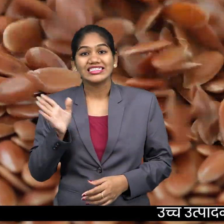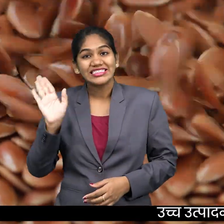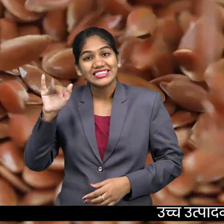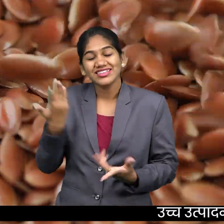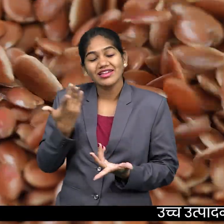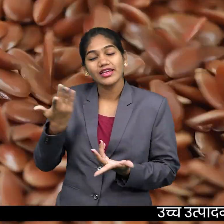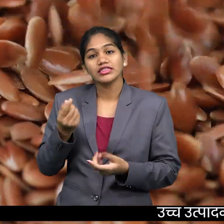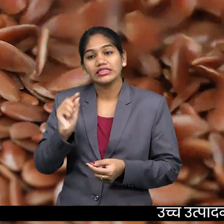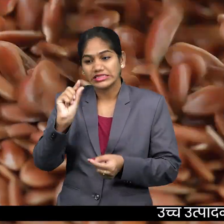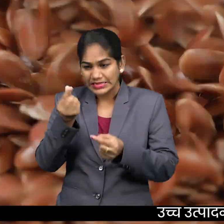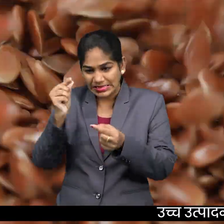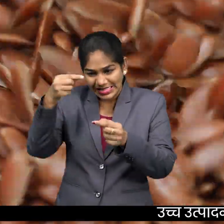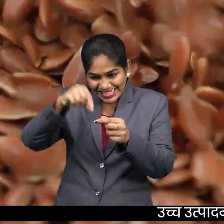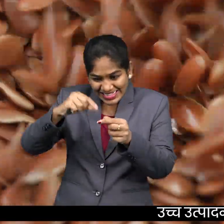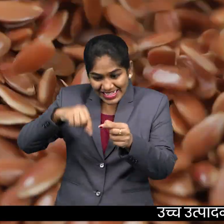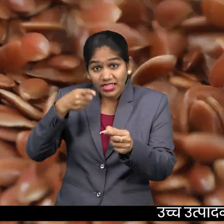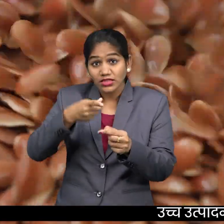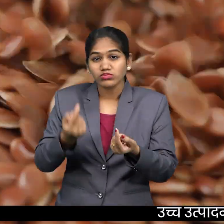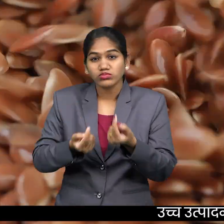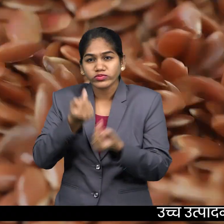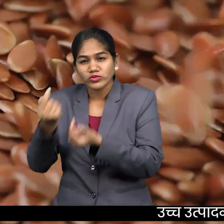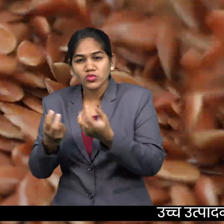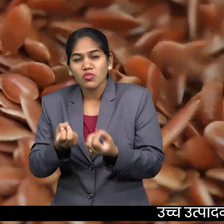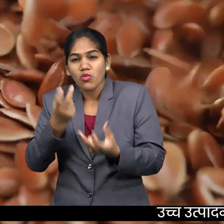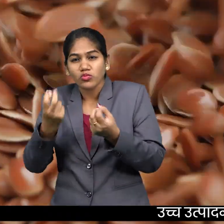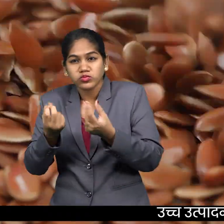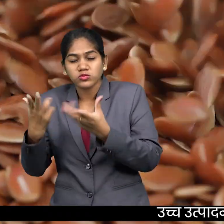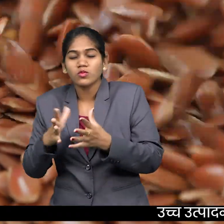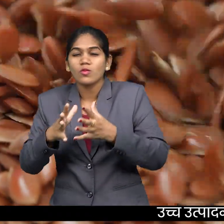उच्च उत्पादन देणाऱ्या बियाणांपासून